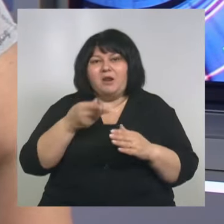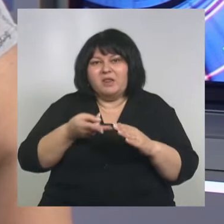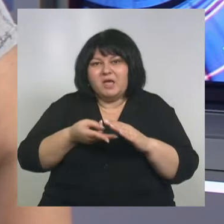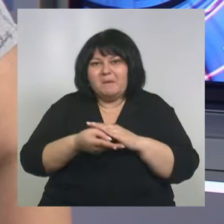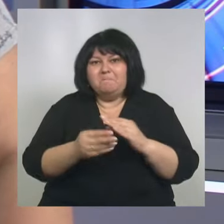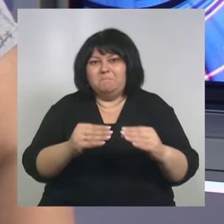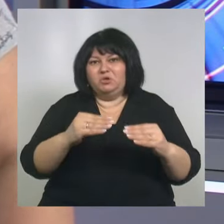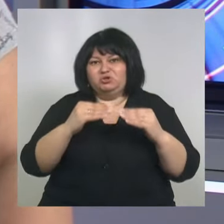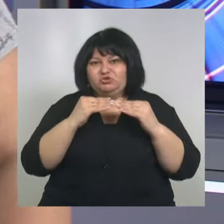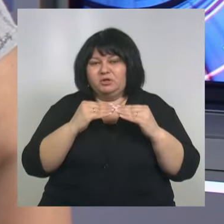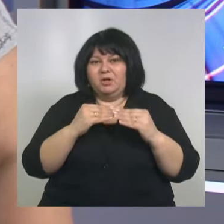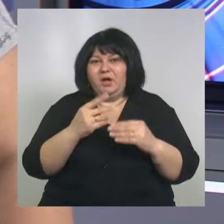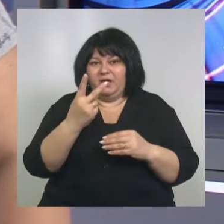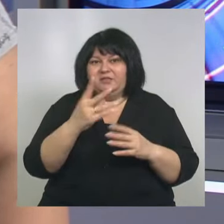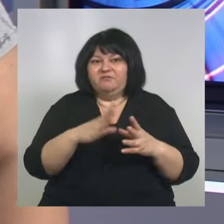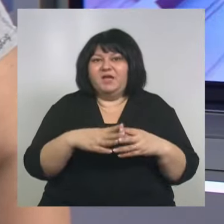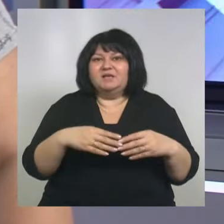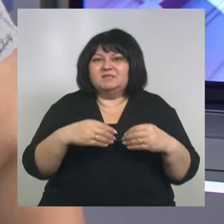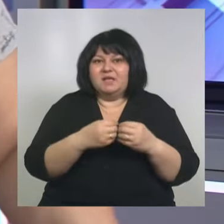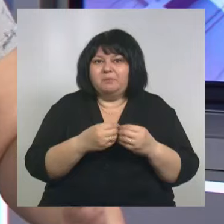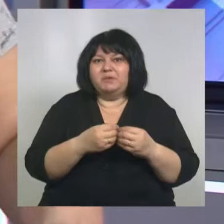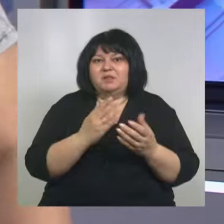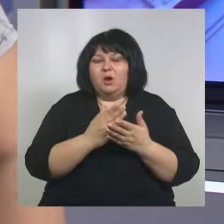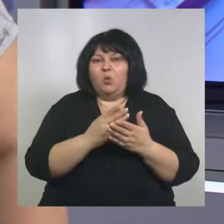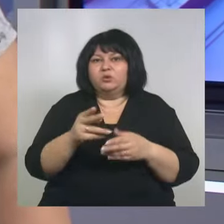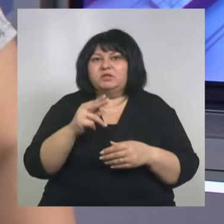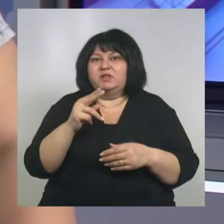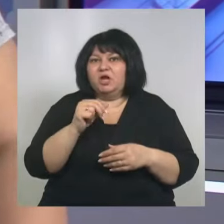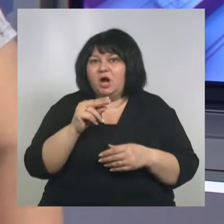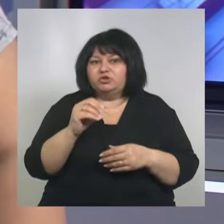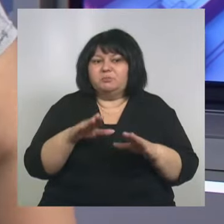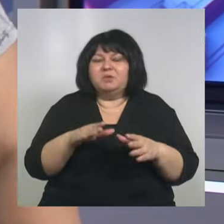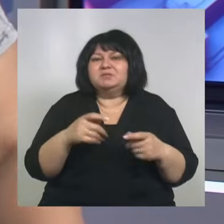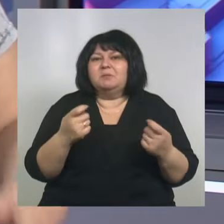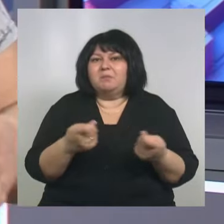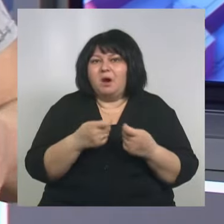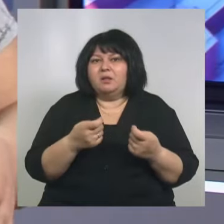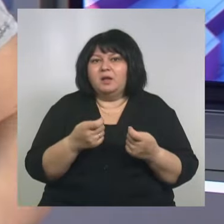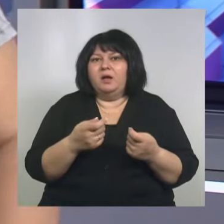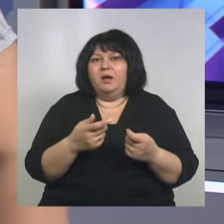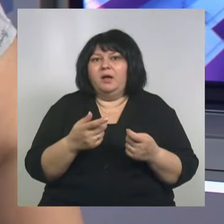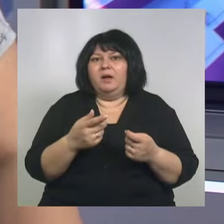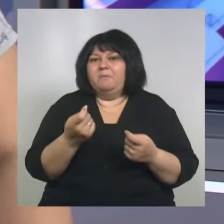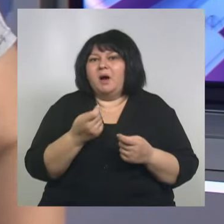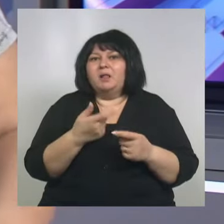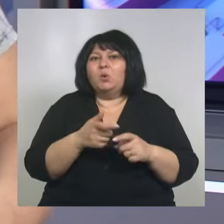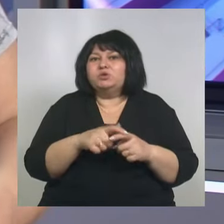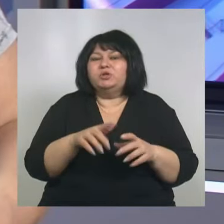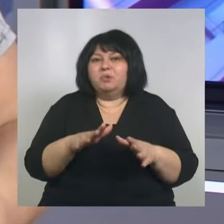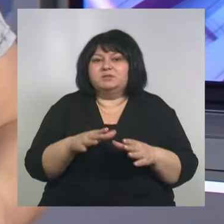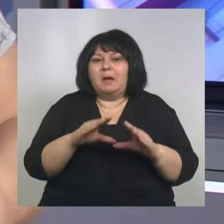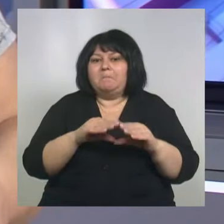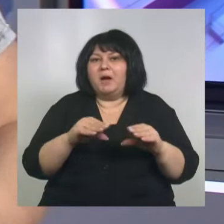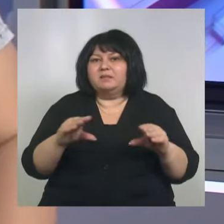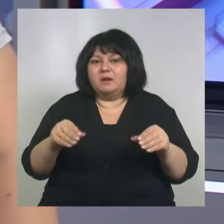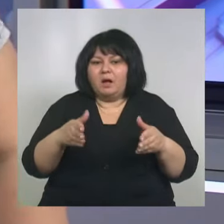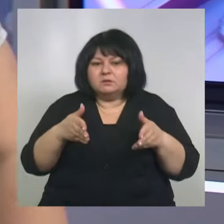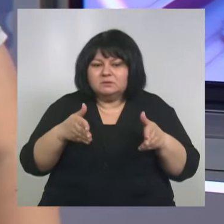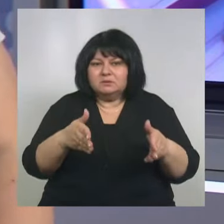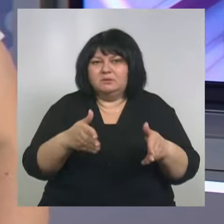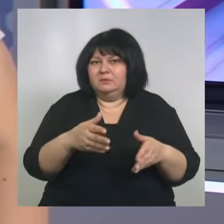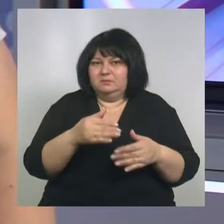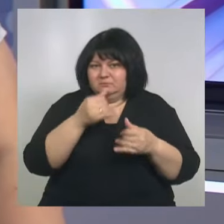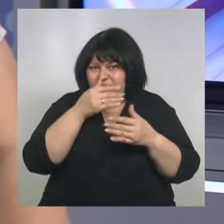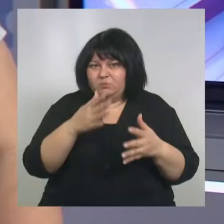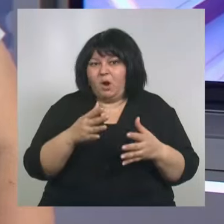оказалось что они двумя семьями разместились на даче Там места Очень немного и вот настолько немного что матрас не поместится а спальный